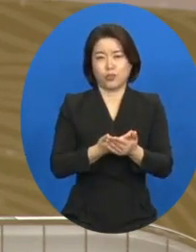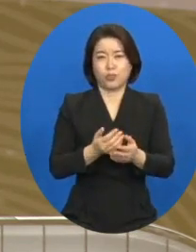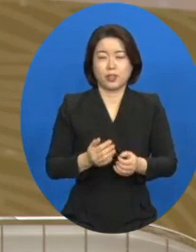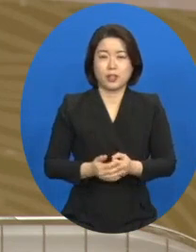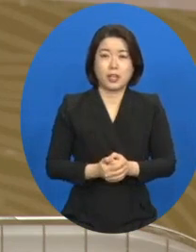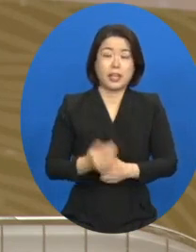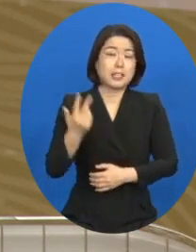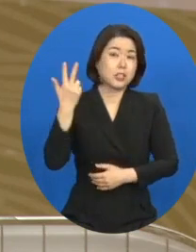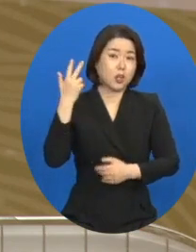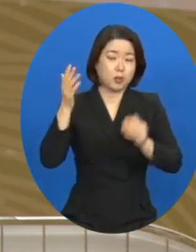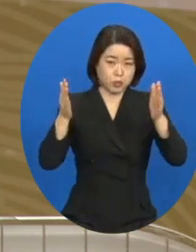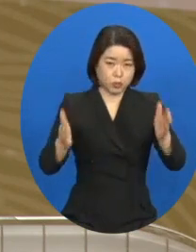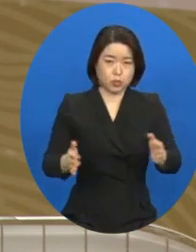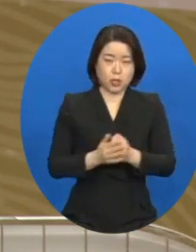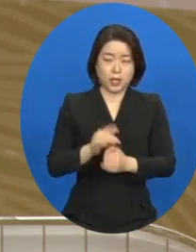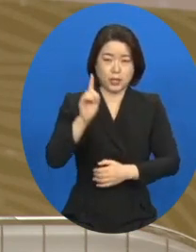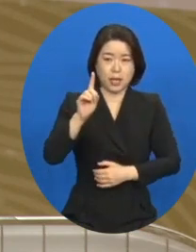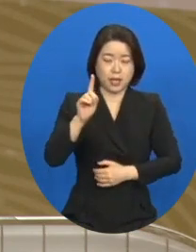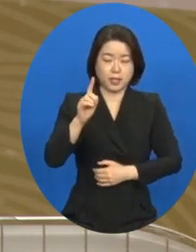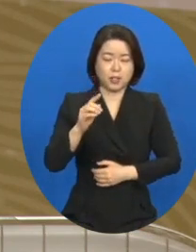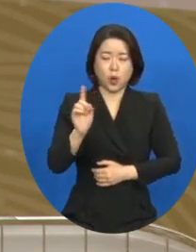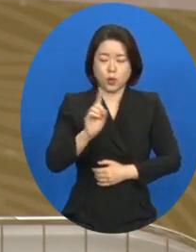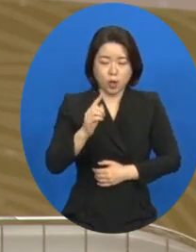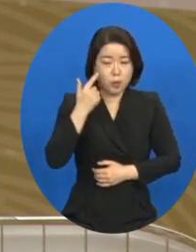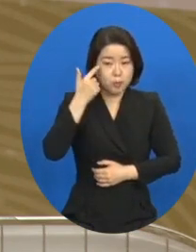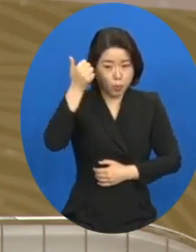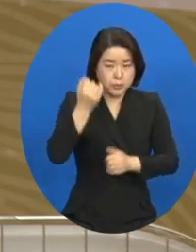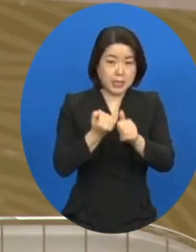지난 주간에 한 사모님이